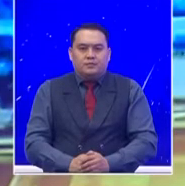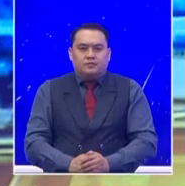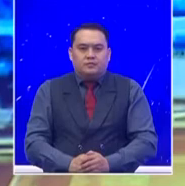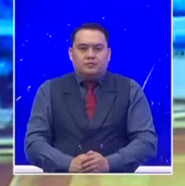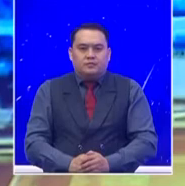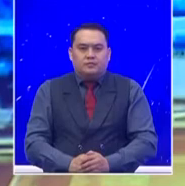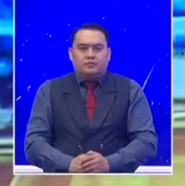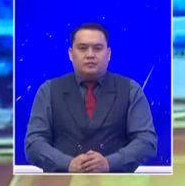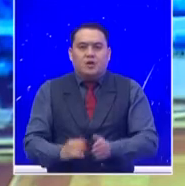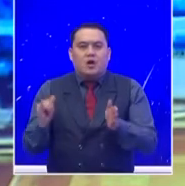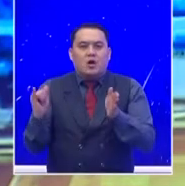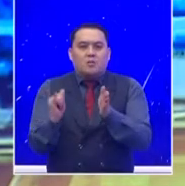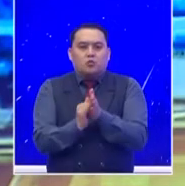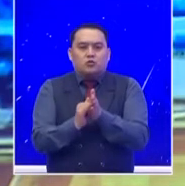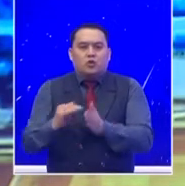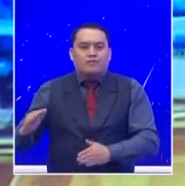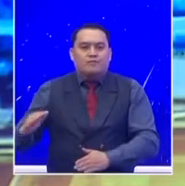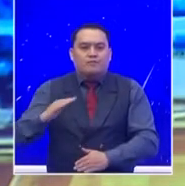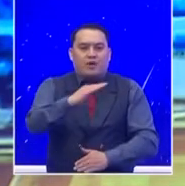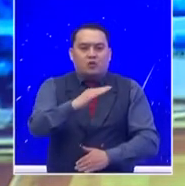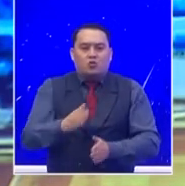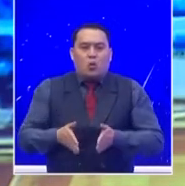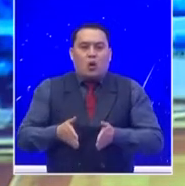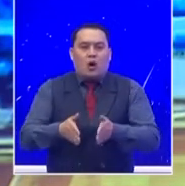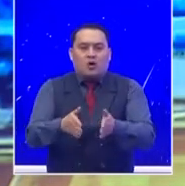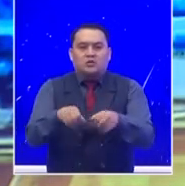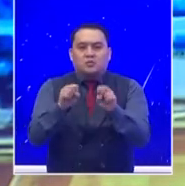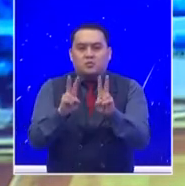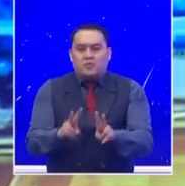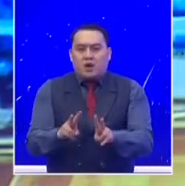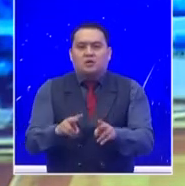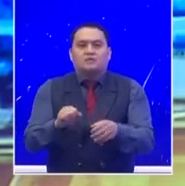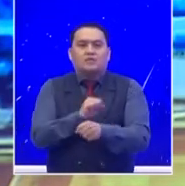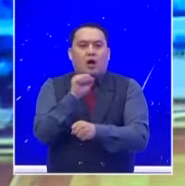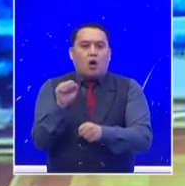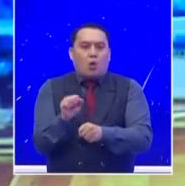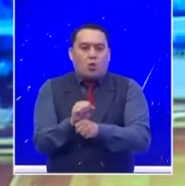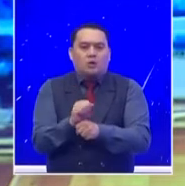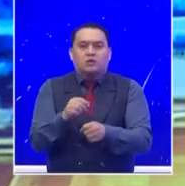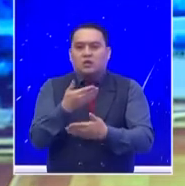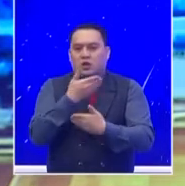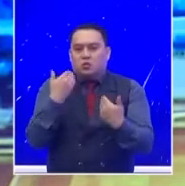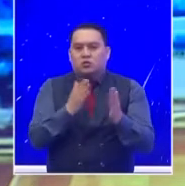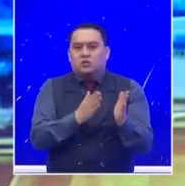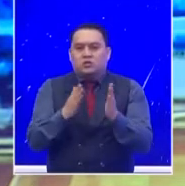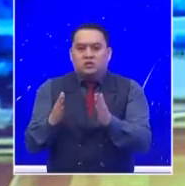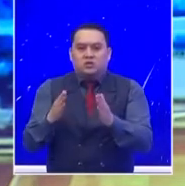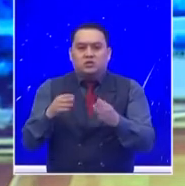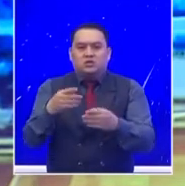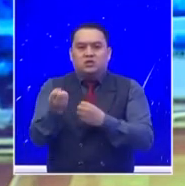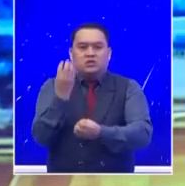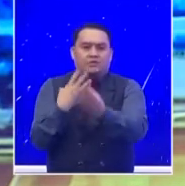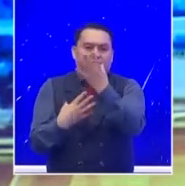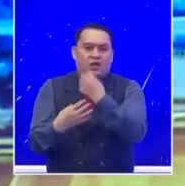Ненадлежащая установка пандусов и тактильных дорожек, малое количество специализированных парковок, а также отсутствие системы аудиооповещения